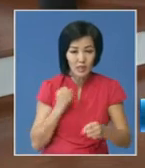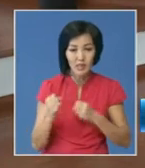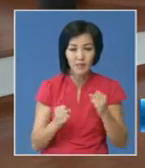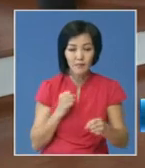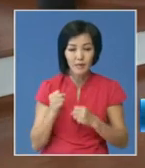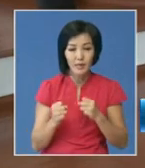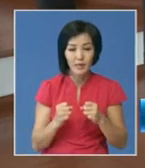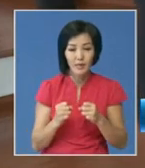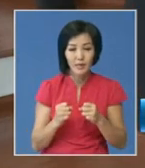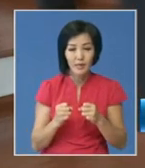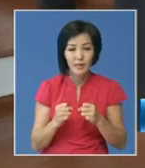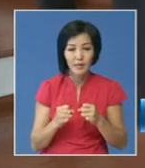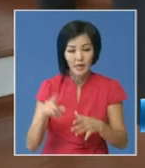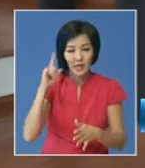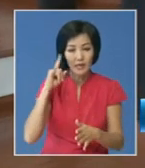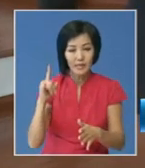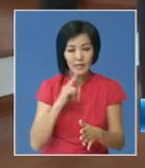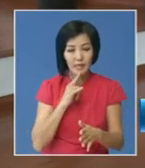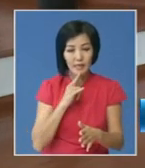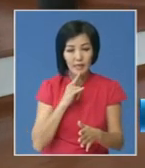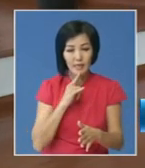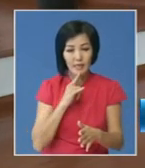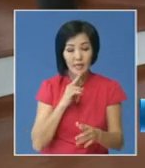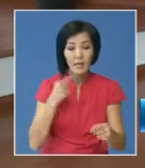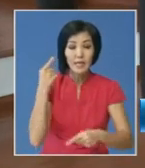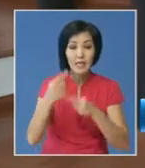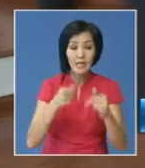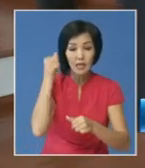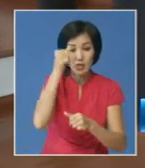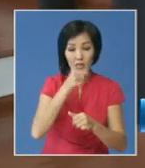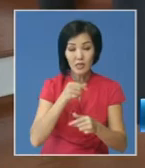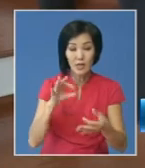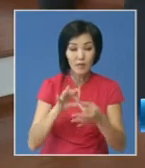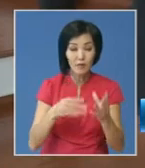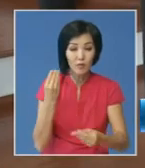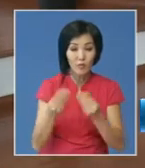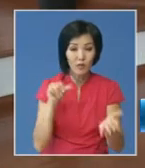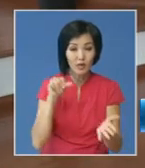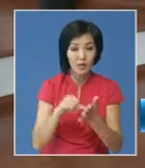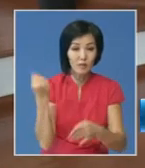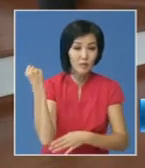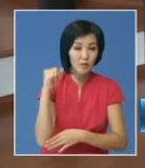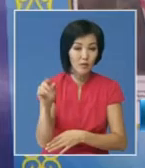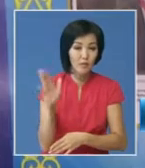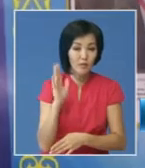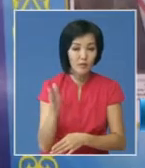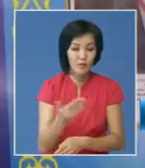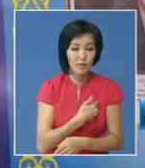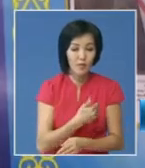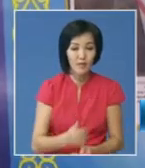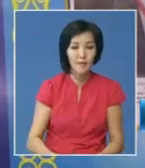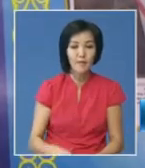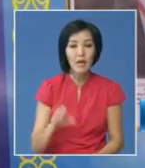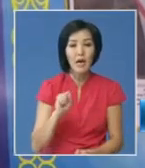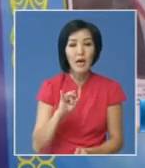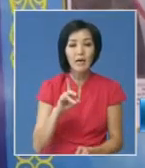және де енді Қазақстан келесі жылы олимпиада ойындары болады, соған жеңімпаз болуым деген ойдамын. Айбек